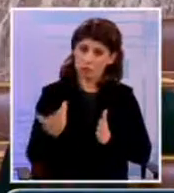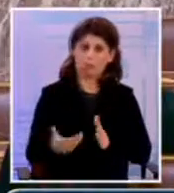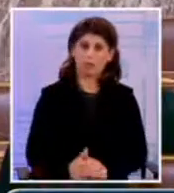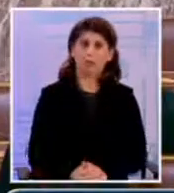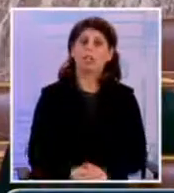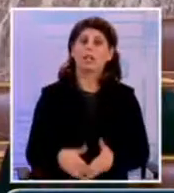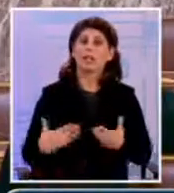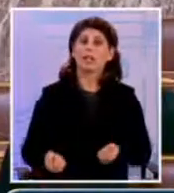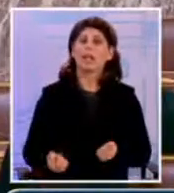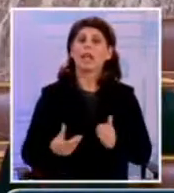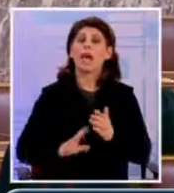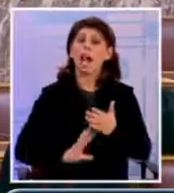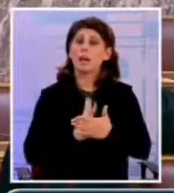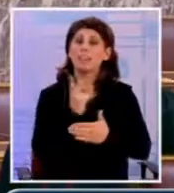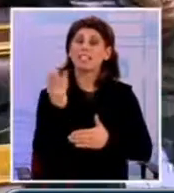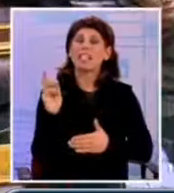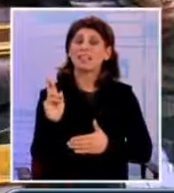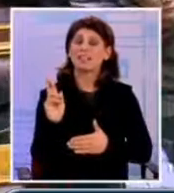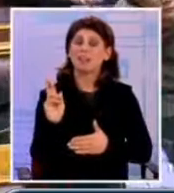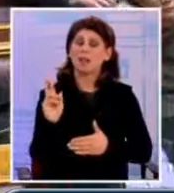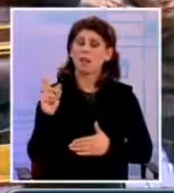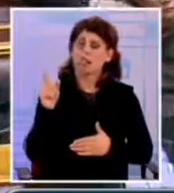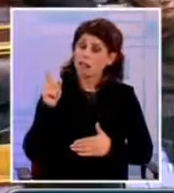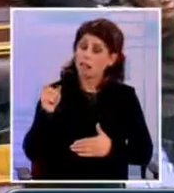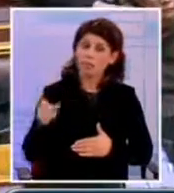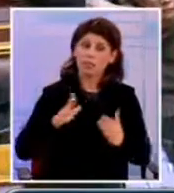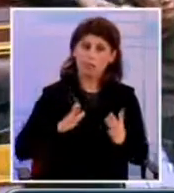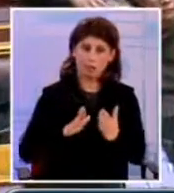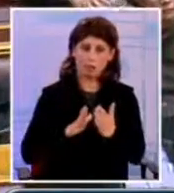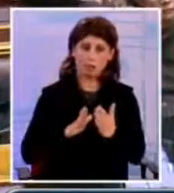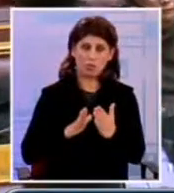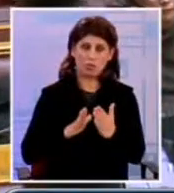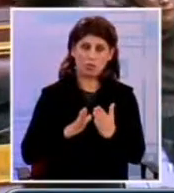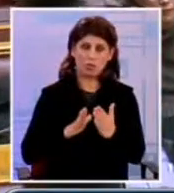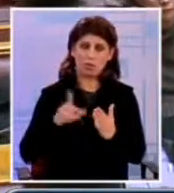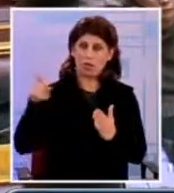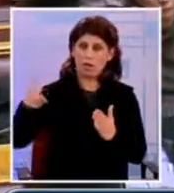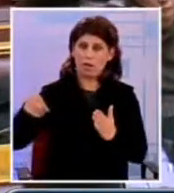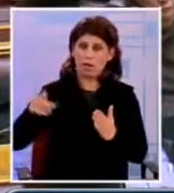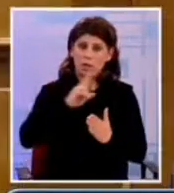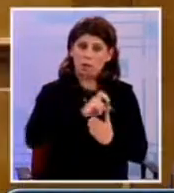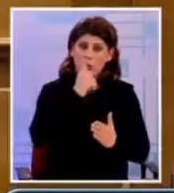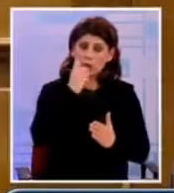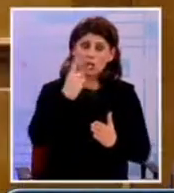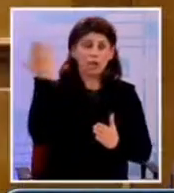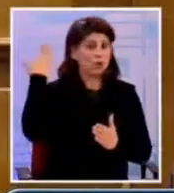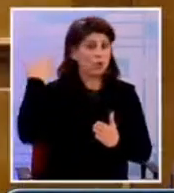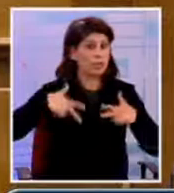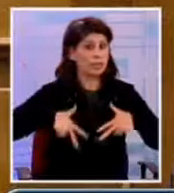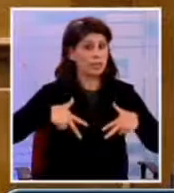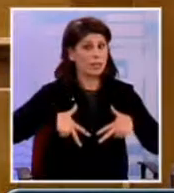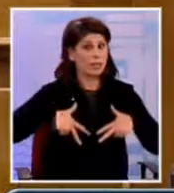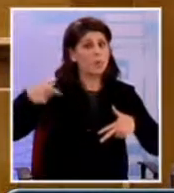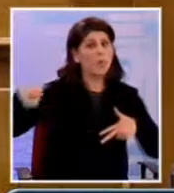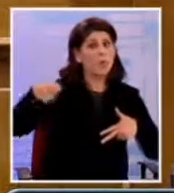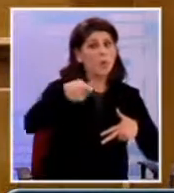και αναπτυξιακή ρήτρα και σε αυτήν την αντιμετώπιση από την πλευρά των 21 τότε κρατών που όφιλε η